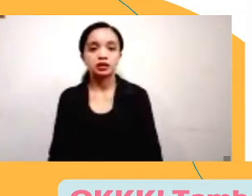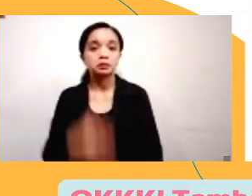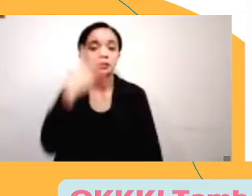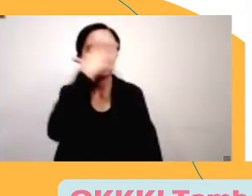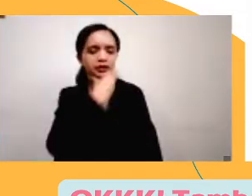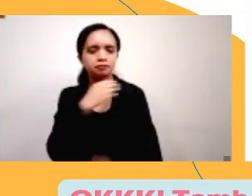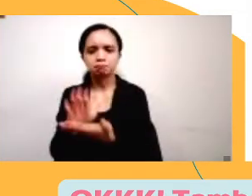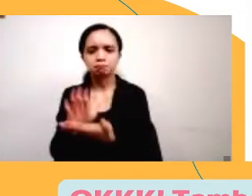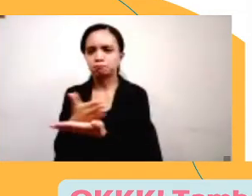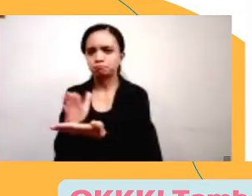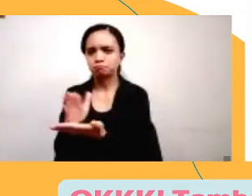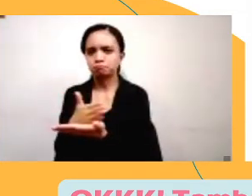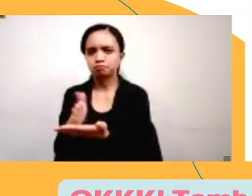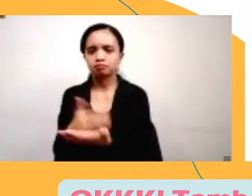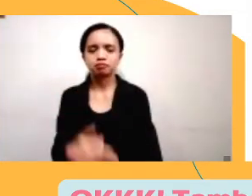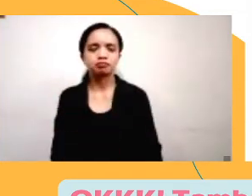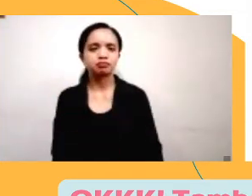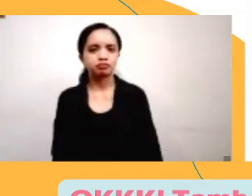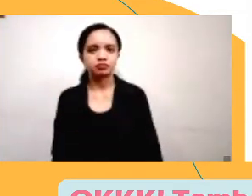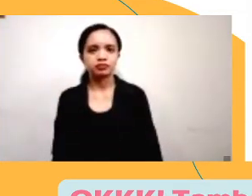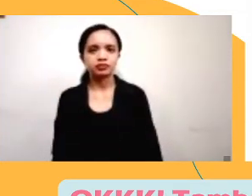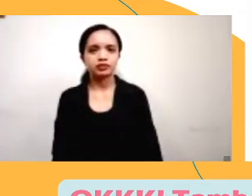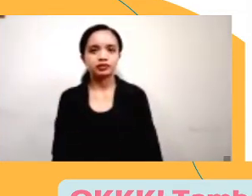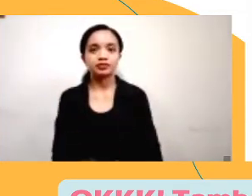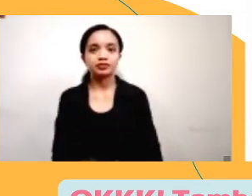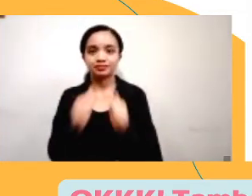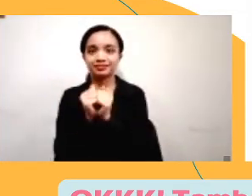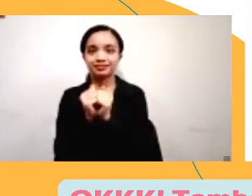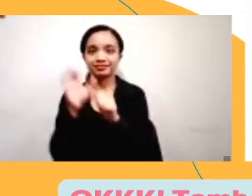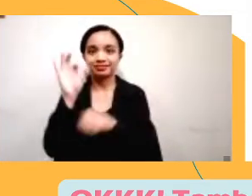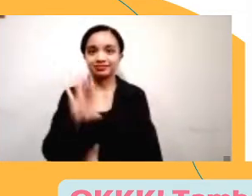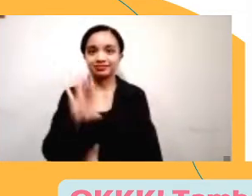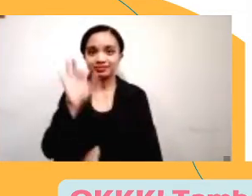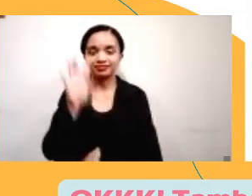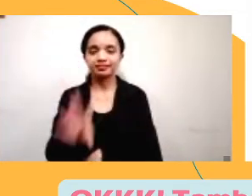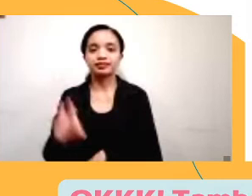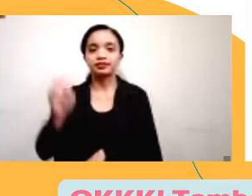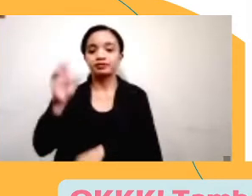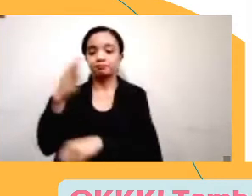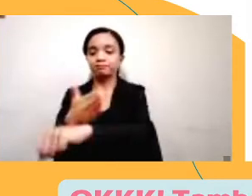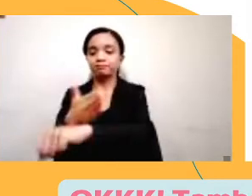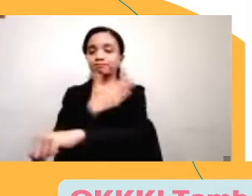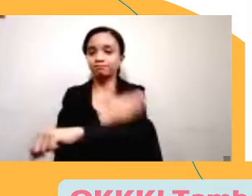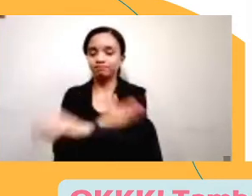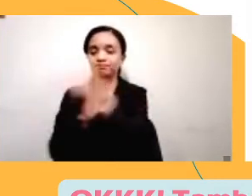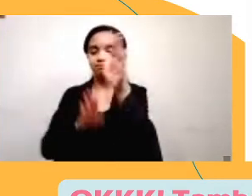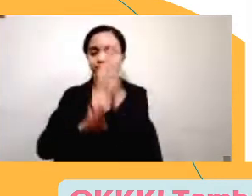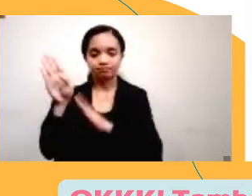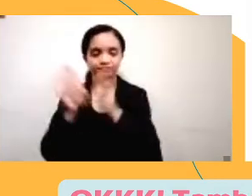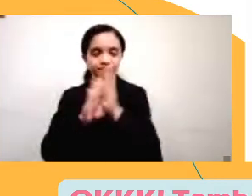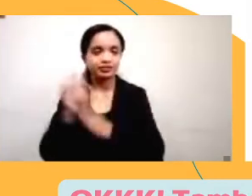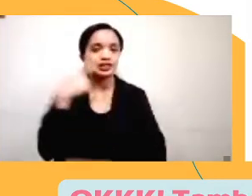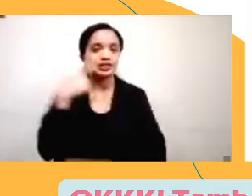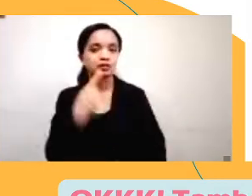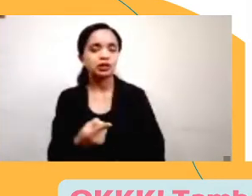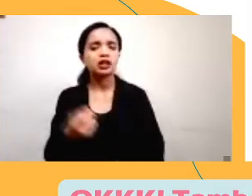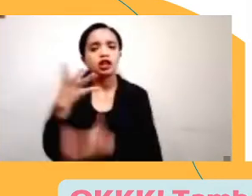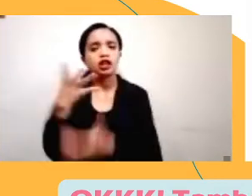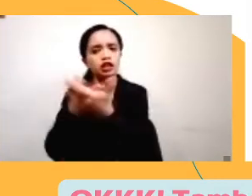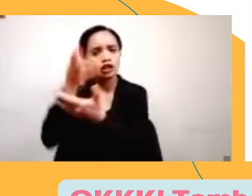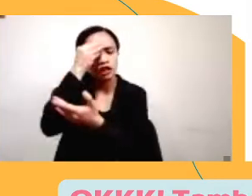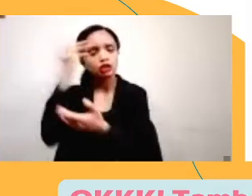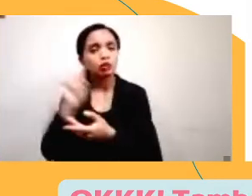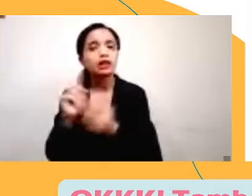mga katambayers. No? Tsaka makasama natin sa Facebook. As we grow and develop, ayon kay Frank Christel, we learn to accept